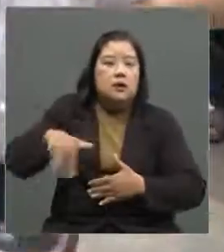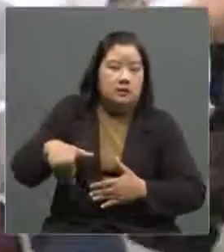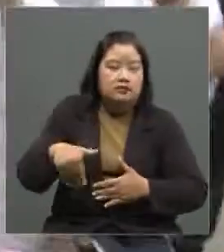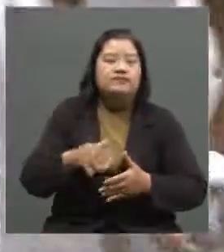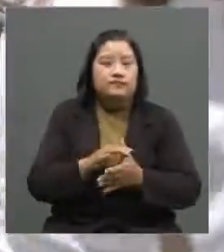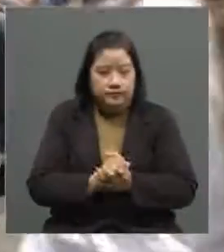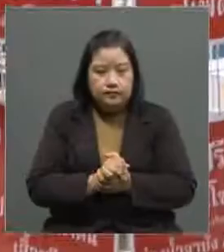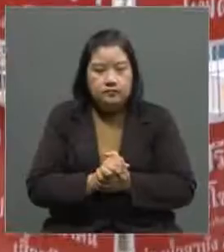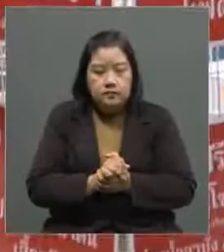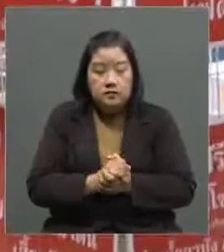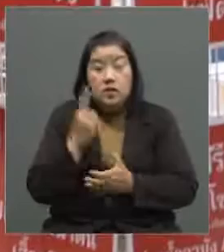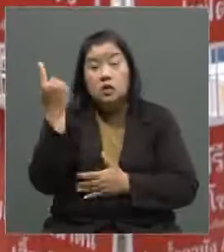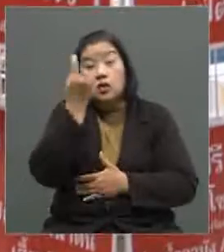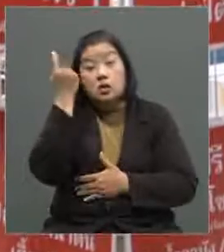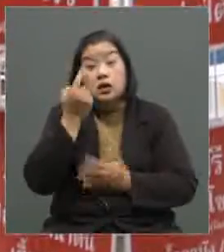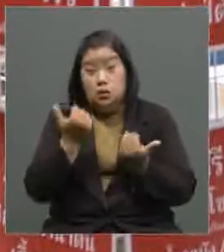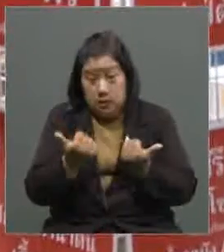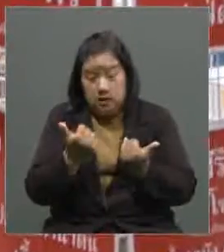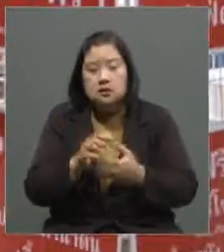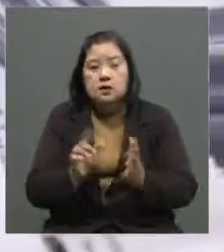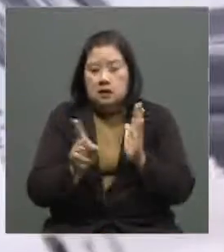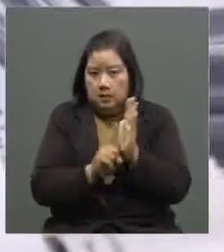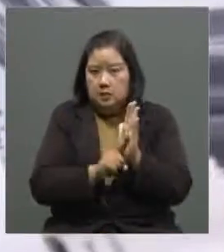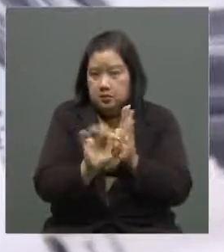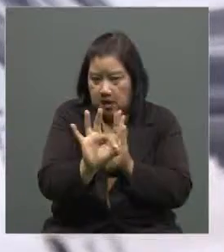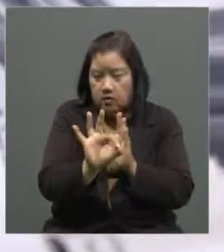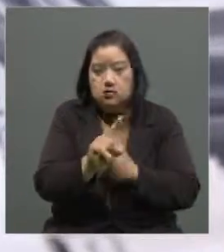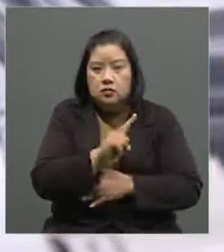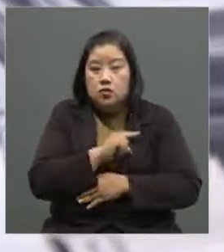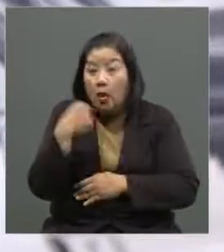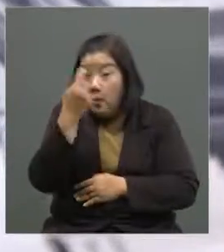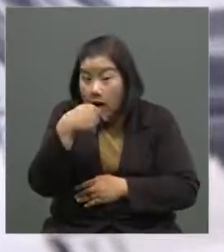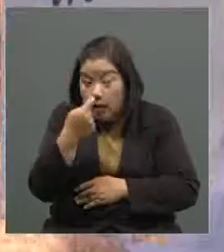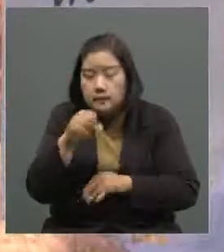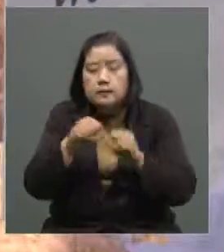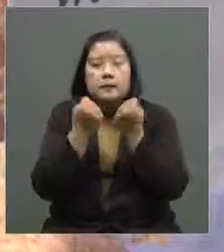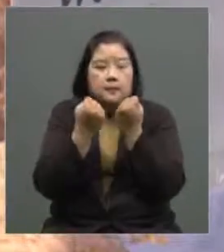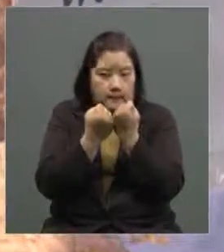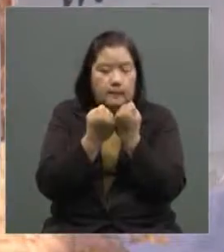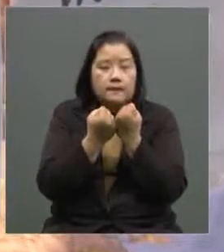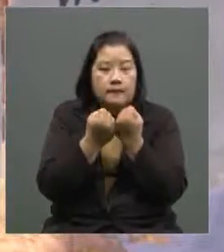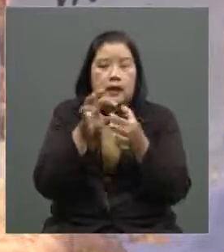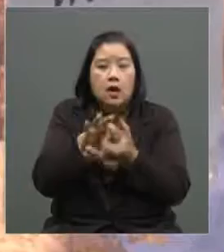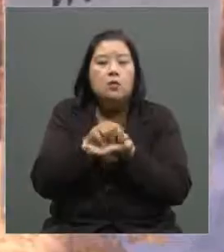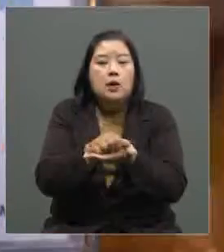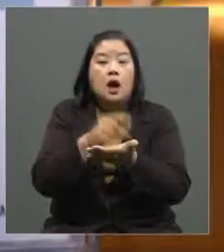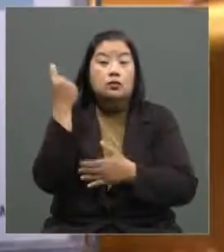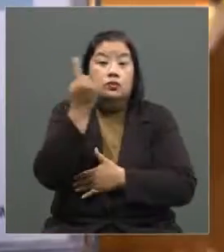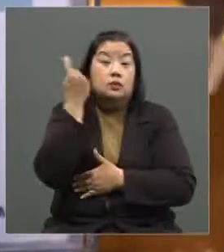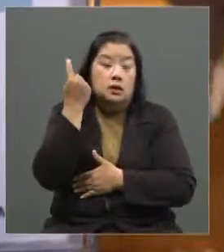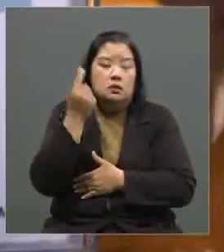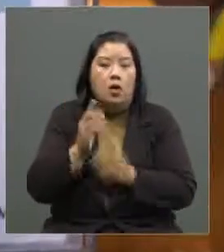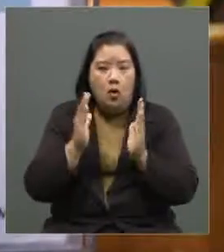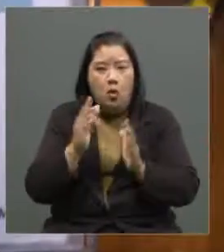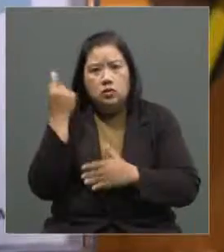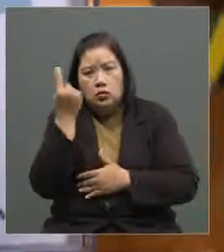งานเที่ยวทั่วไทยไปทั่วโลกครั้งที่29นี้เนี่ยนะครับแม่งานหลักก็คือสมาคมไทยบริการท่องเที่ยวเขาคาดว่าจะมีผู้ช